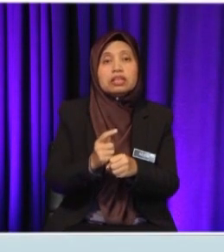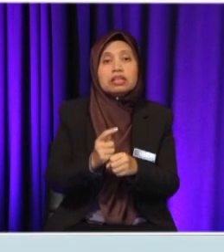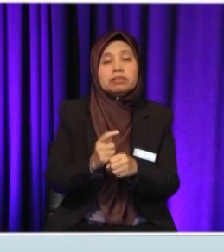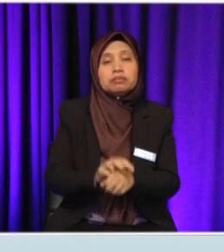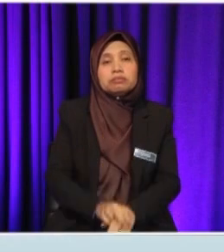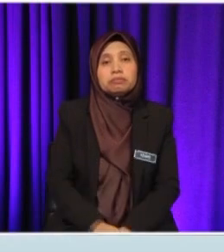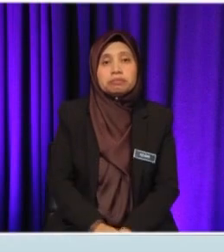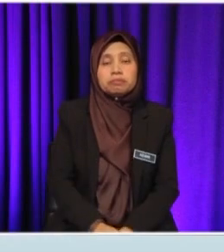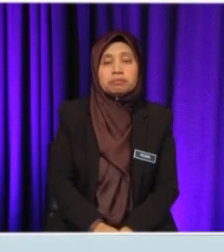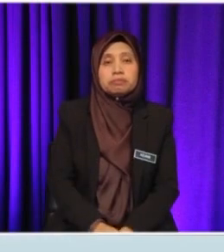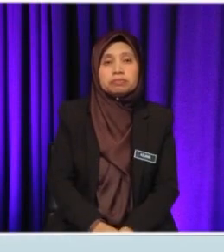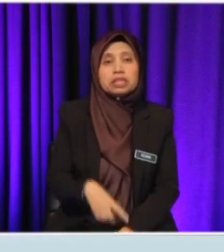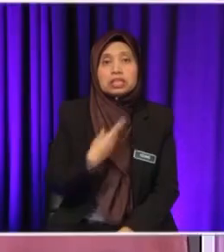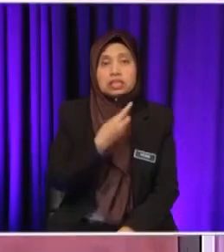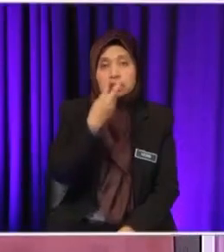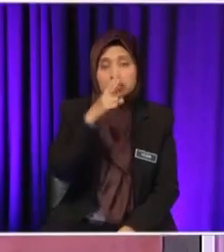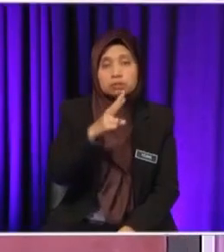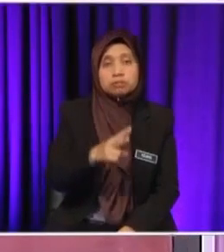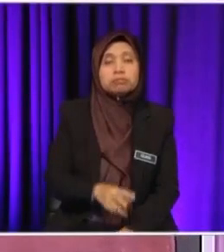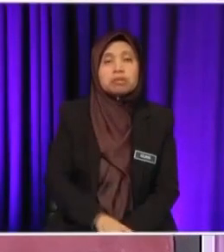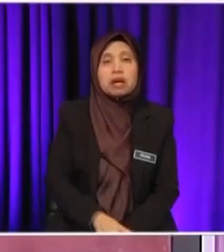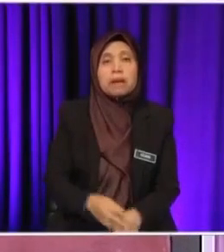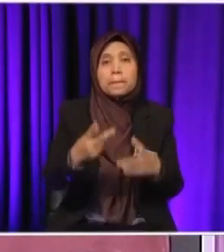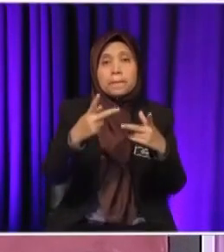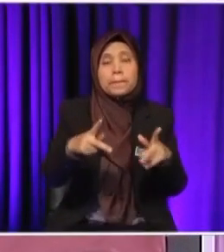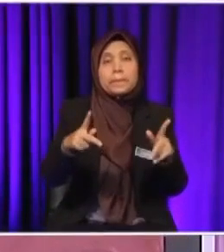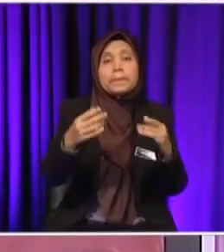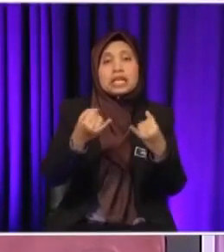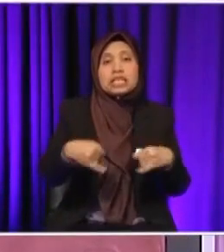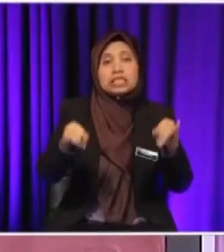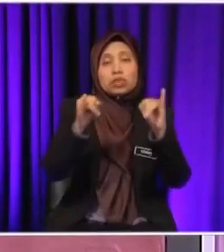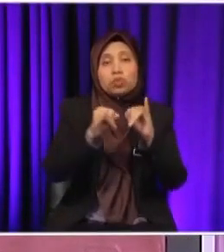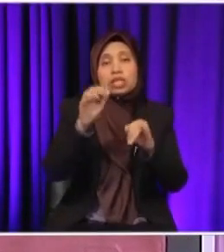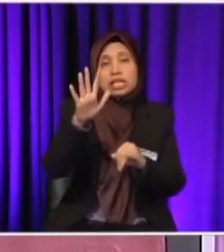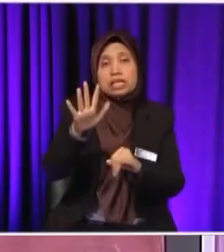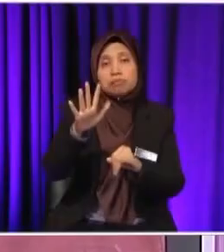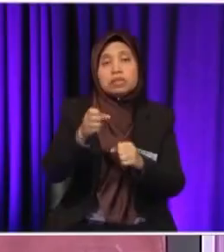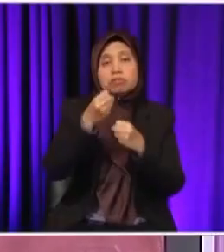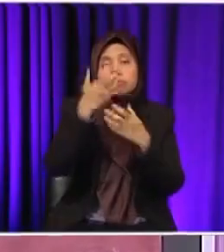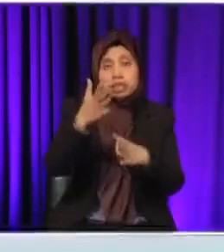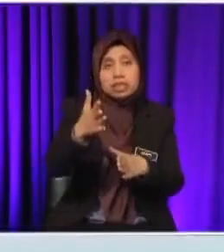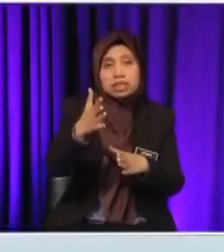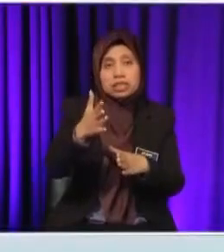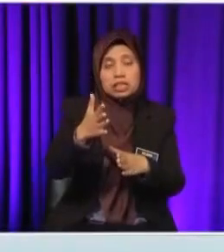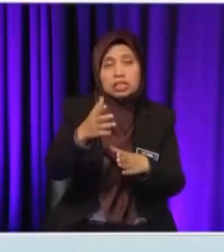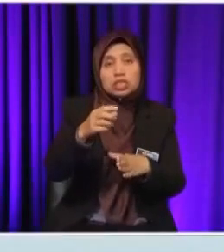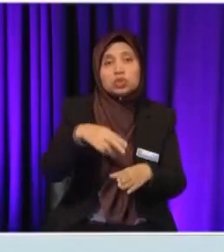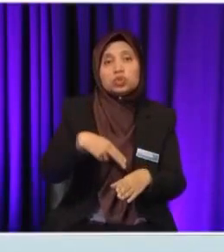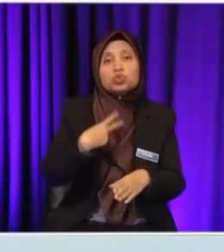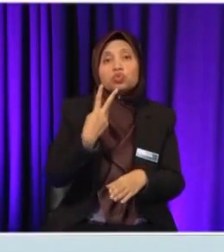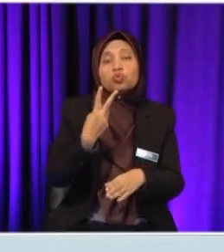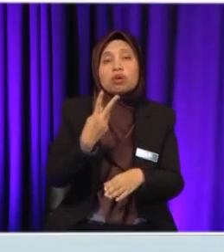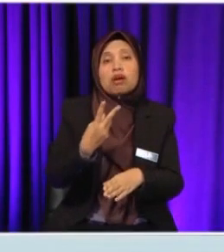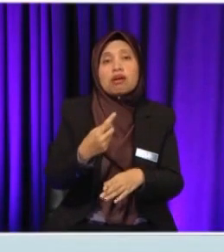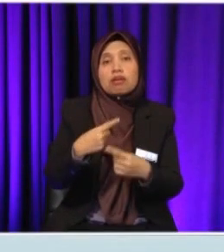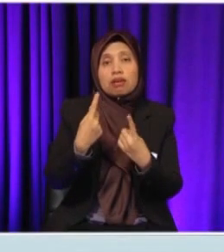membalas. Okey, kita lihat peristiwa kelima menyatakan seorang hakim petikai